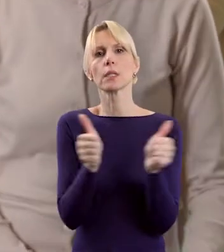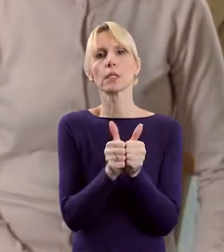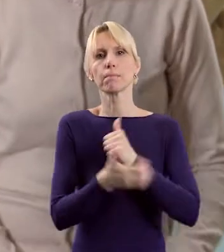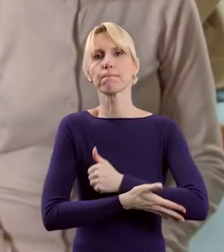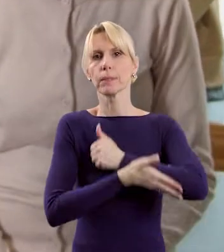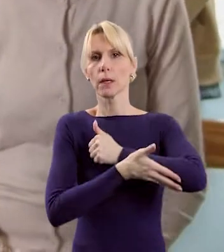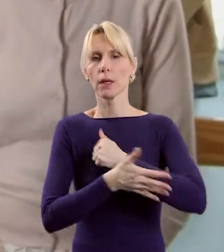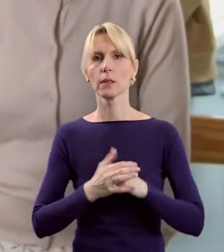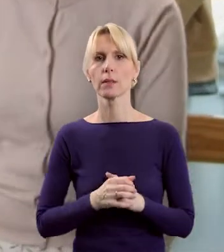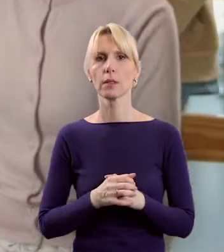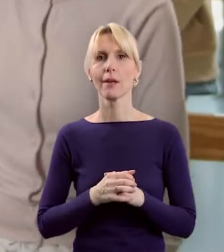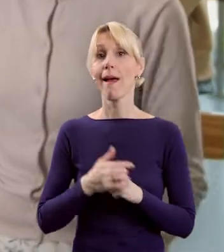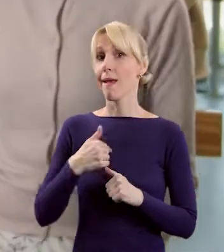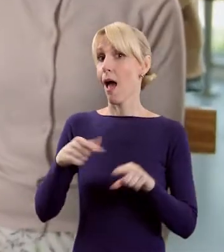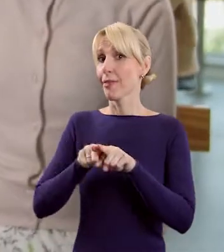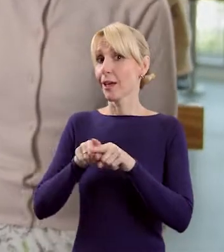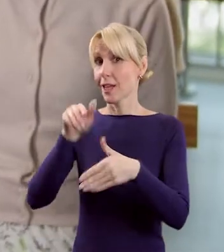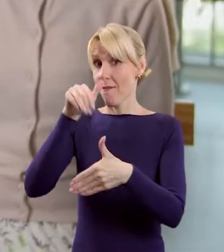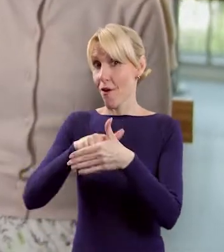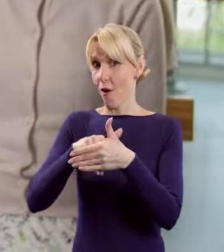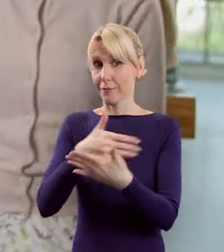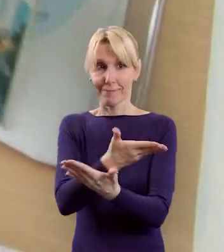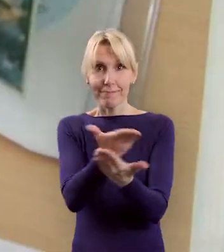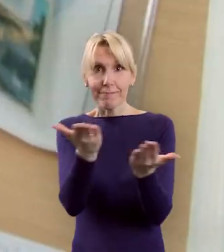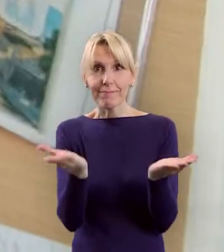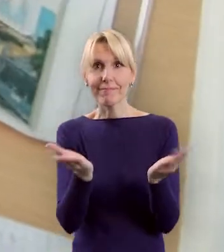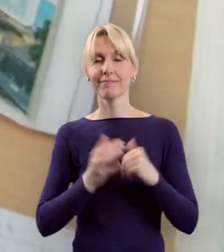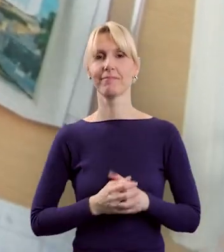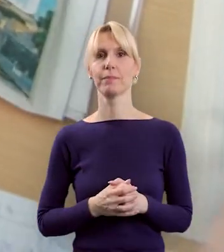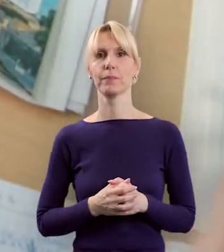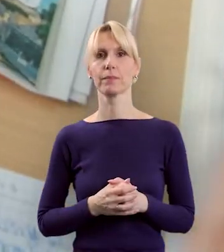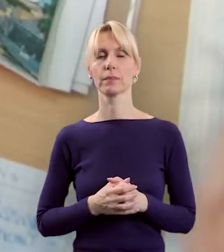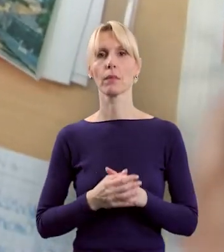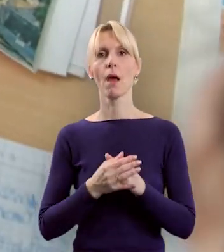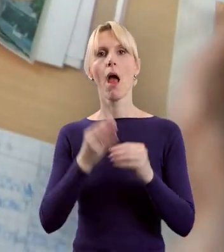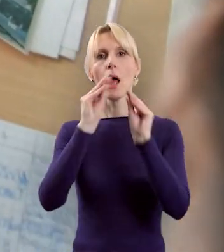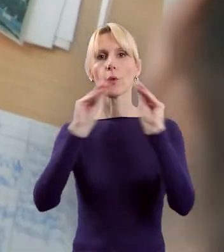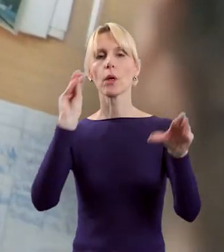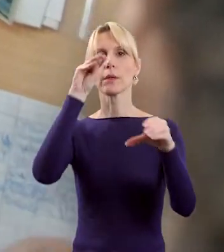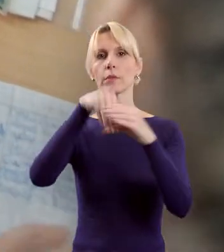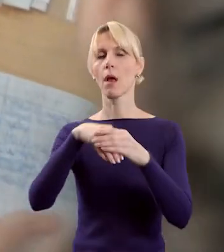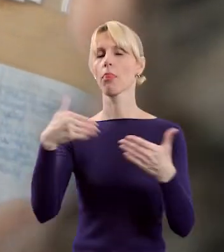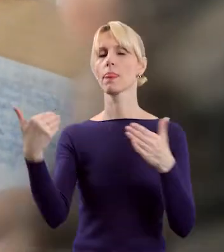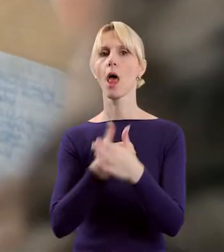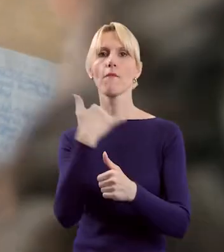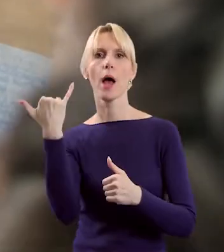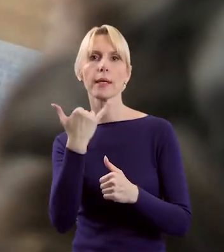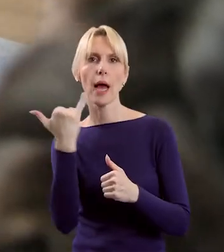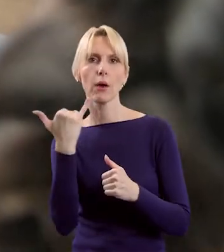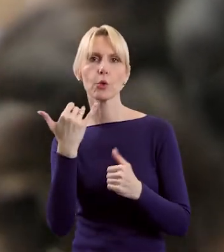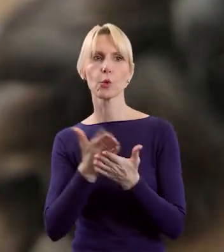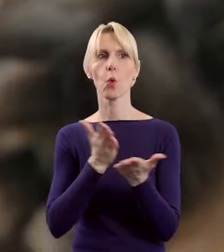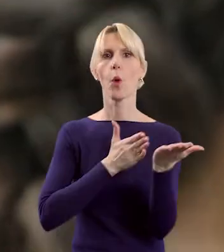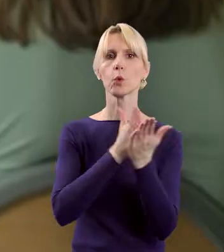niepełnosprawnością. Jestem również wychowawcą tej oto tutaj klasy. Edukacja włączająca to nowa jakość, która ma służyć nie